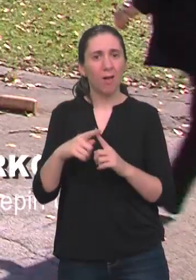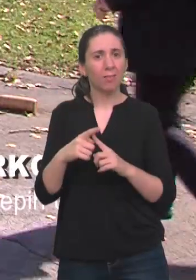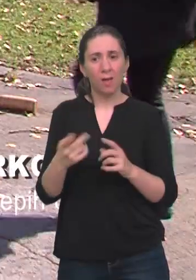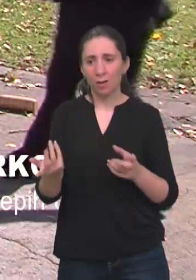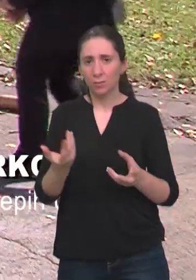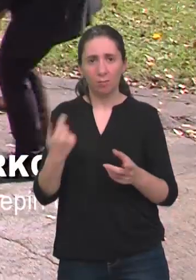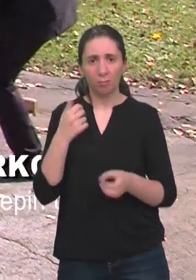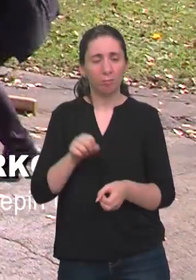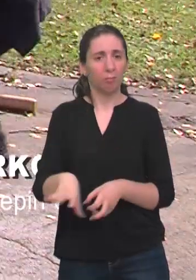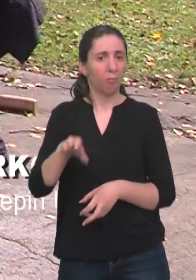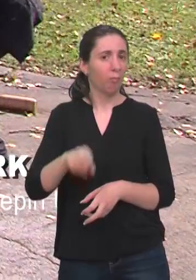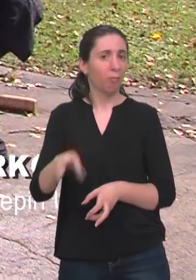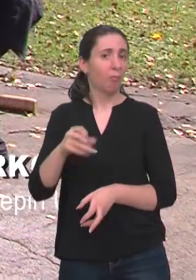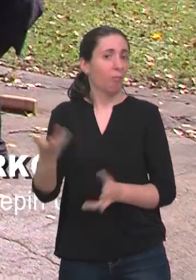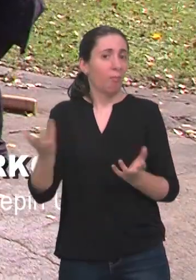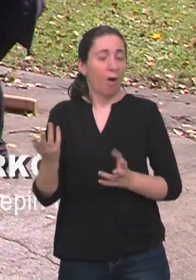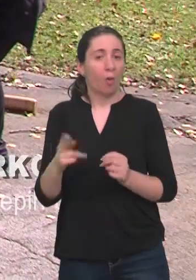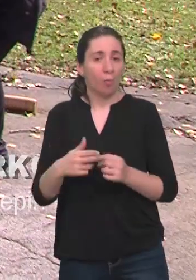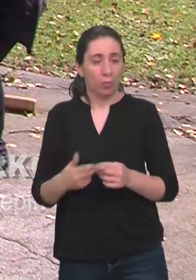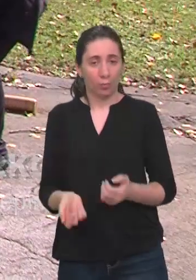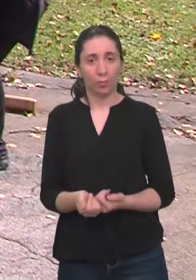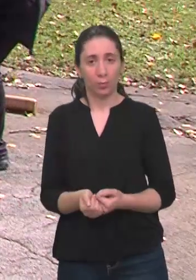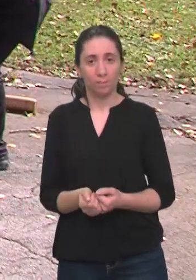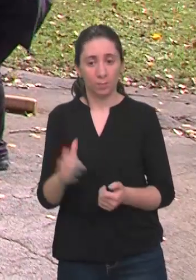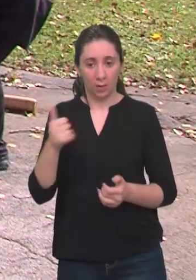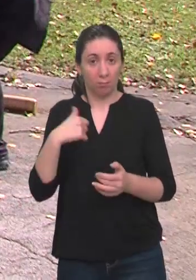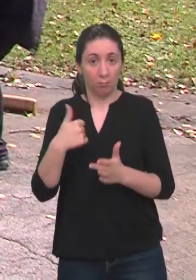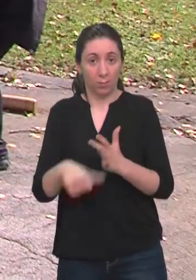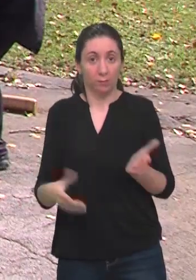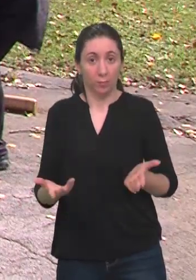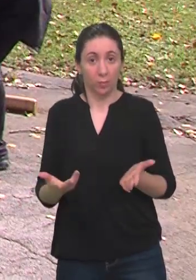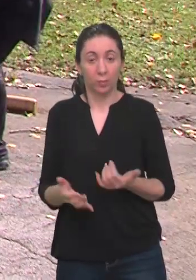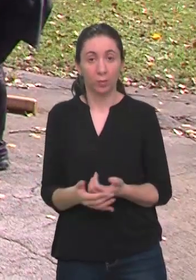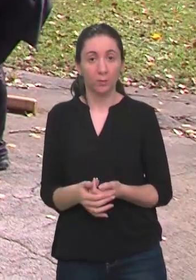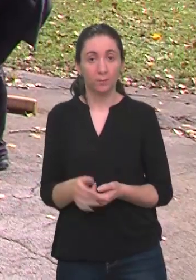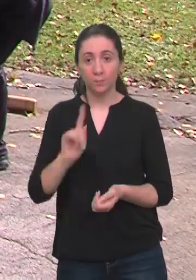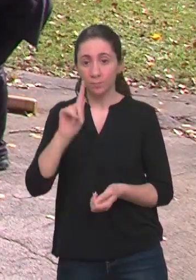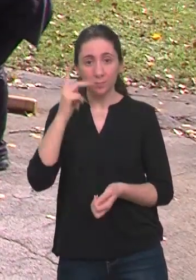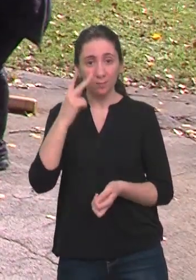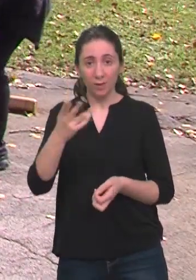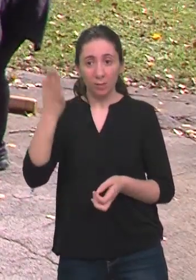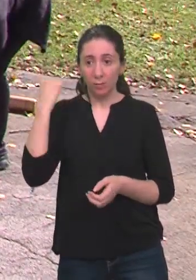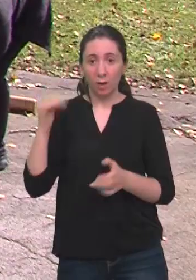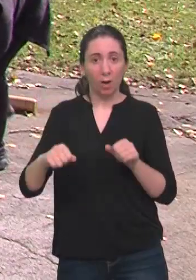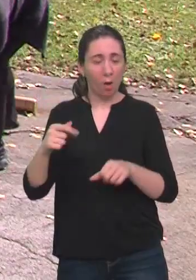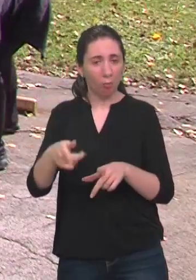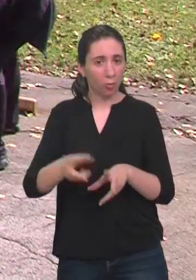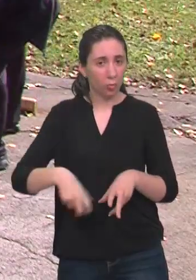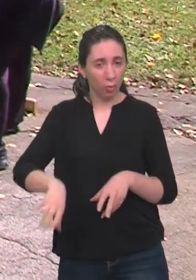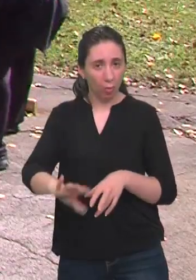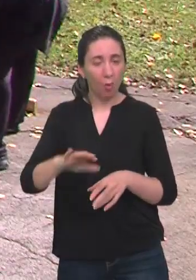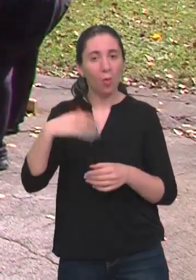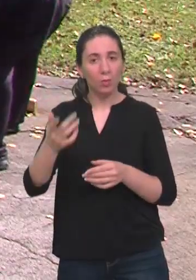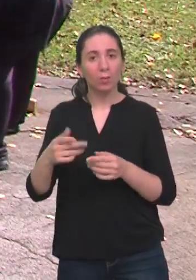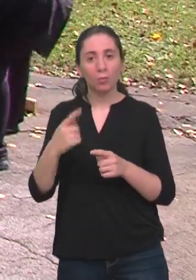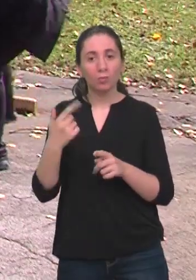sam puštala pa što bude, jer sam prvi puta i nisam baš ni vidjela prije kako to izgleda. A onda nakon